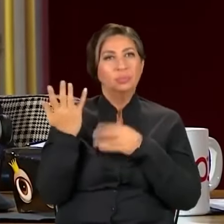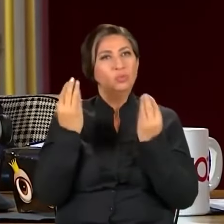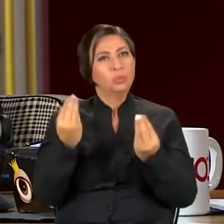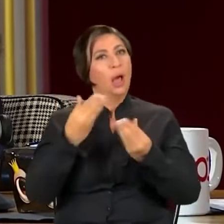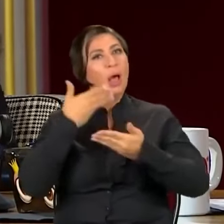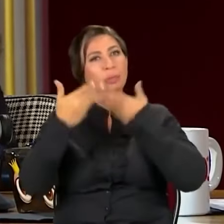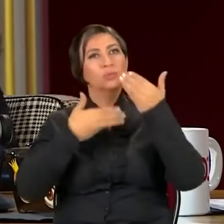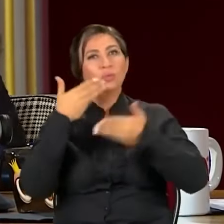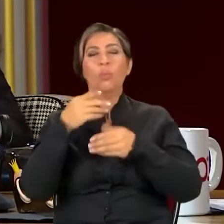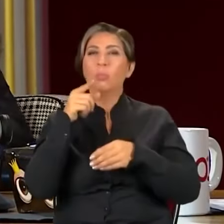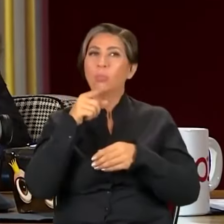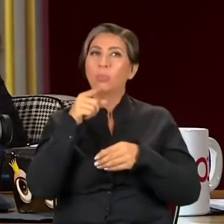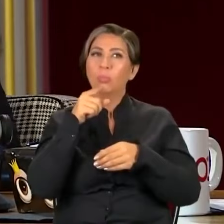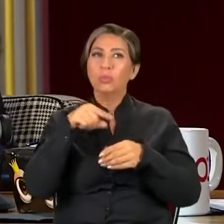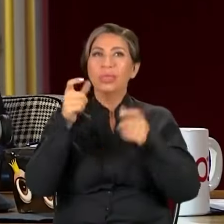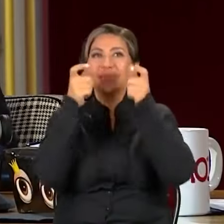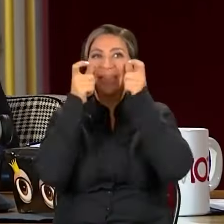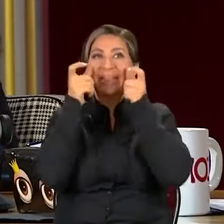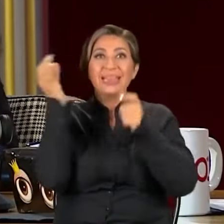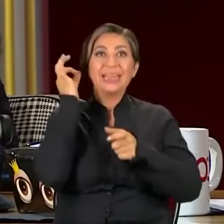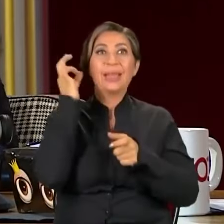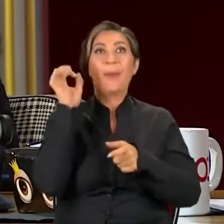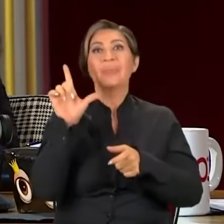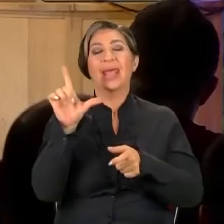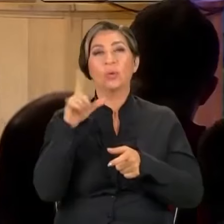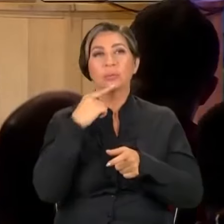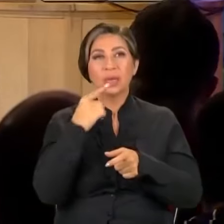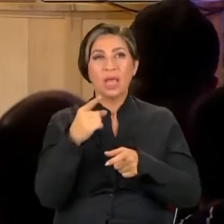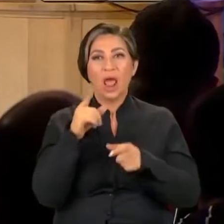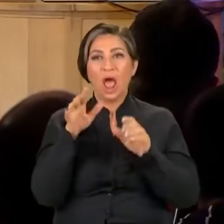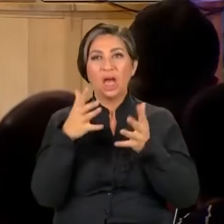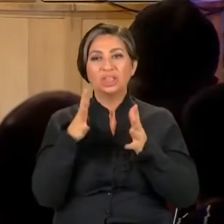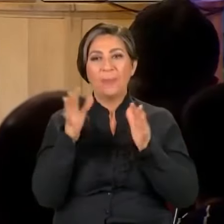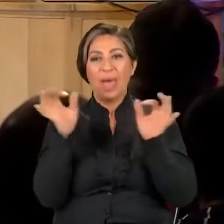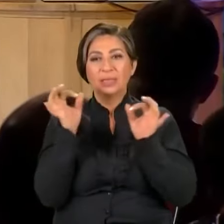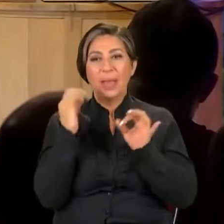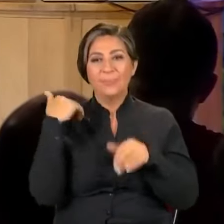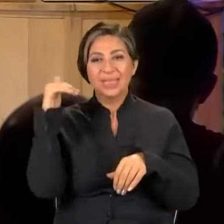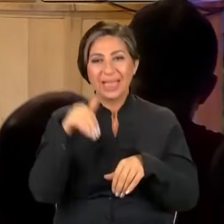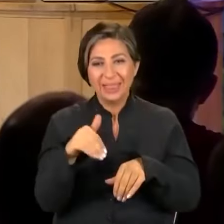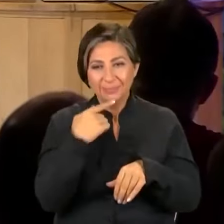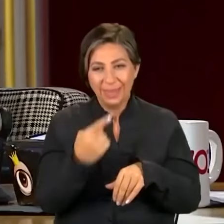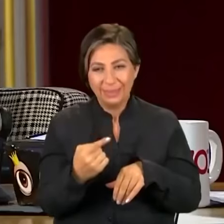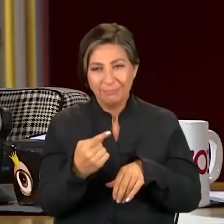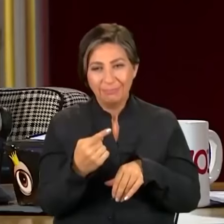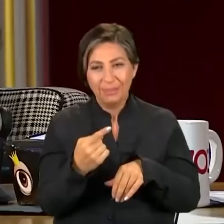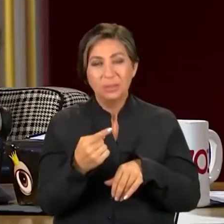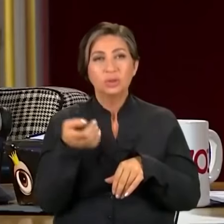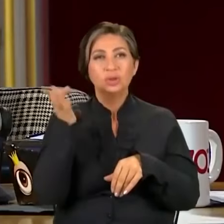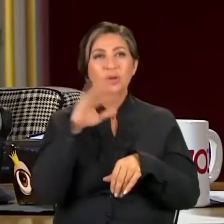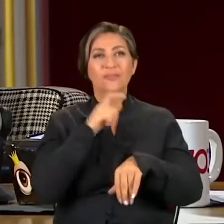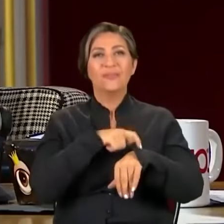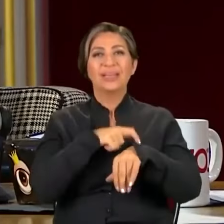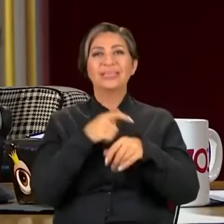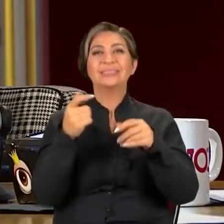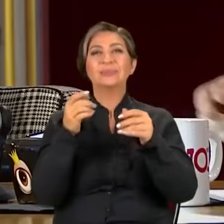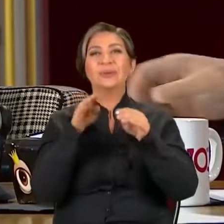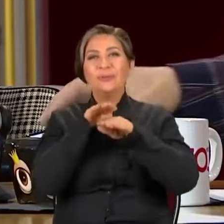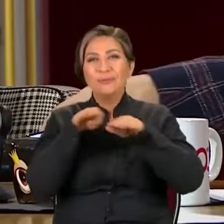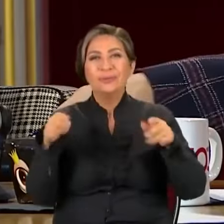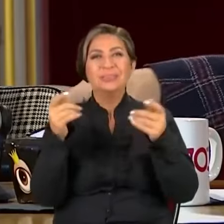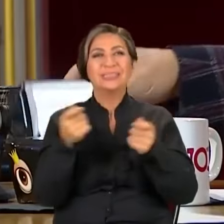şeyler anlatıyor ve bunları dikkatlice dinlemem gerekiyor derken acaba erken mi geldim dedim. Sonra vakit doldurmaya